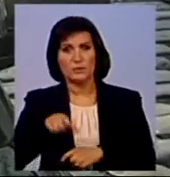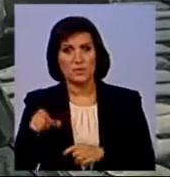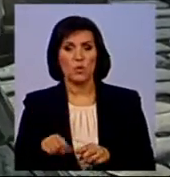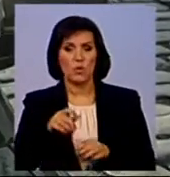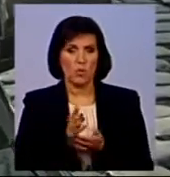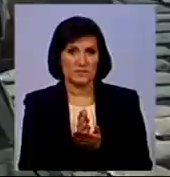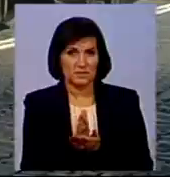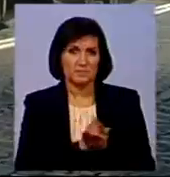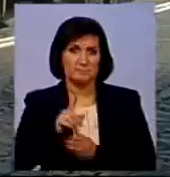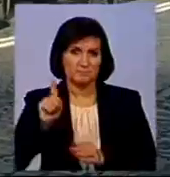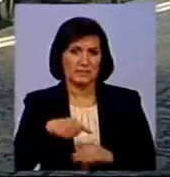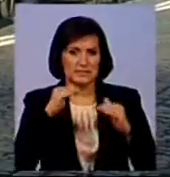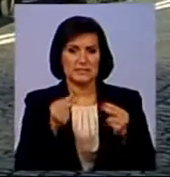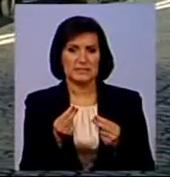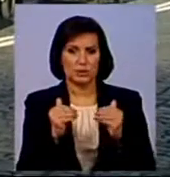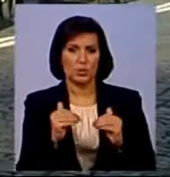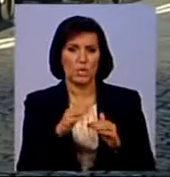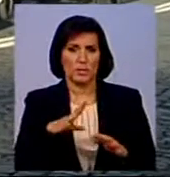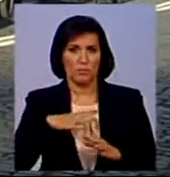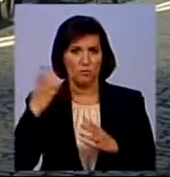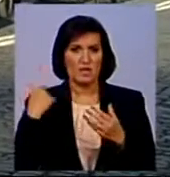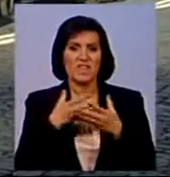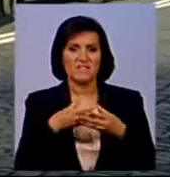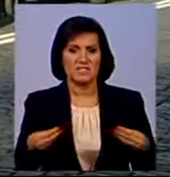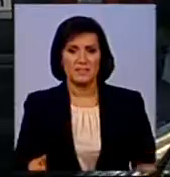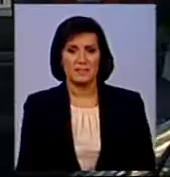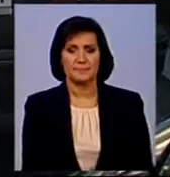вимагали знизити ціну пального до рівня, який був навесні.